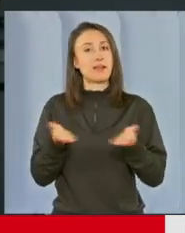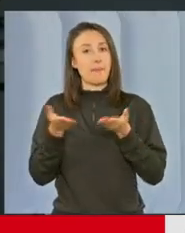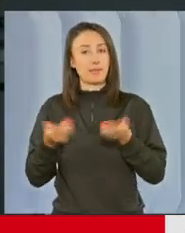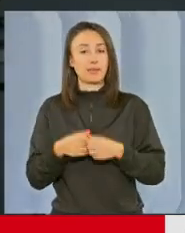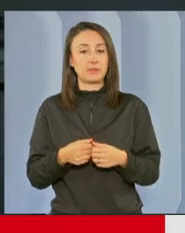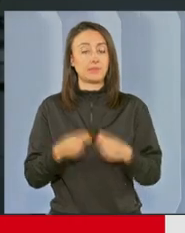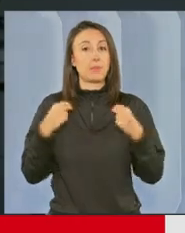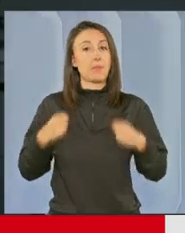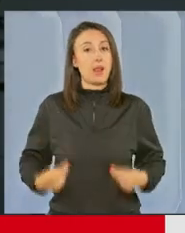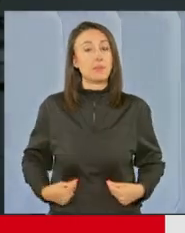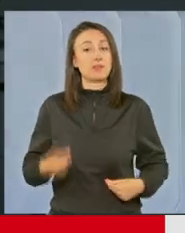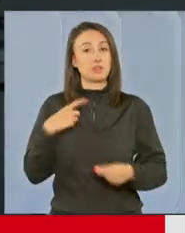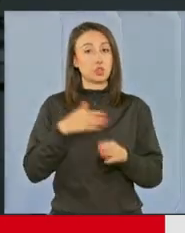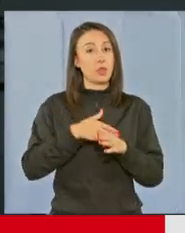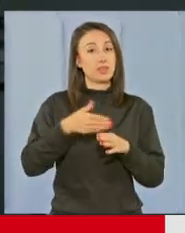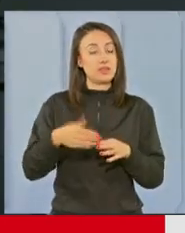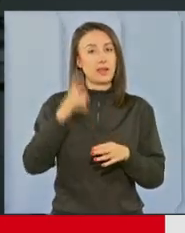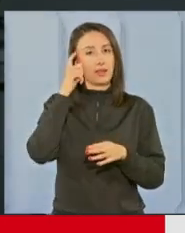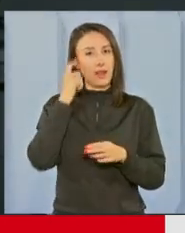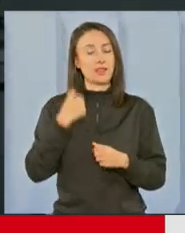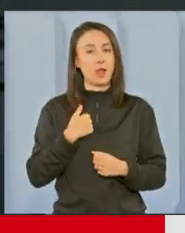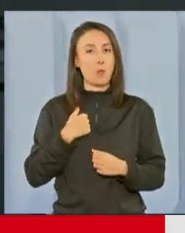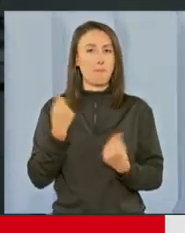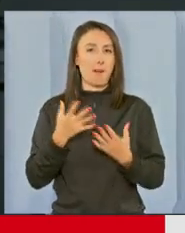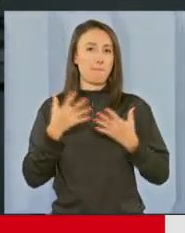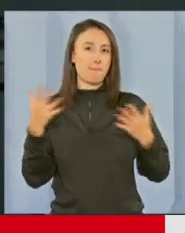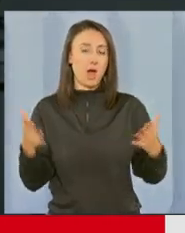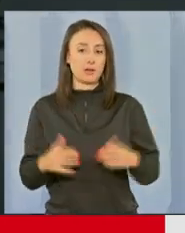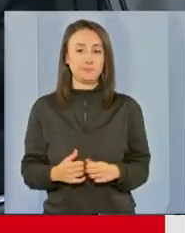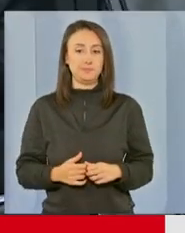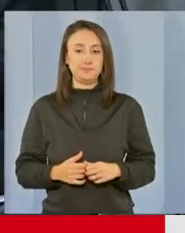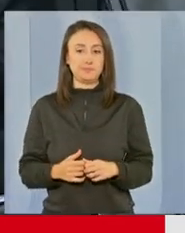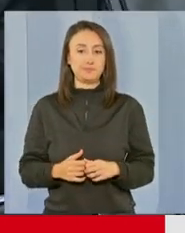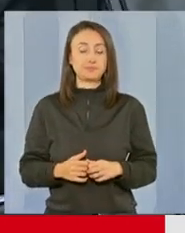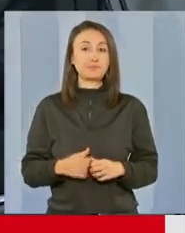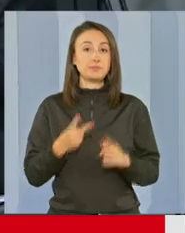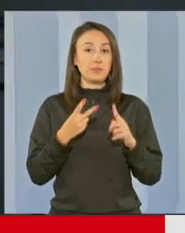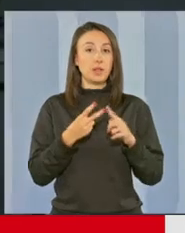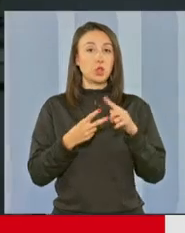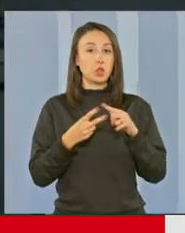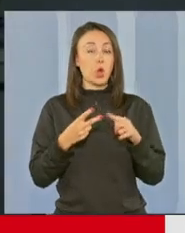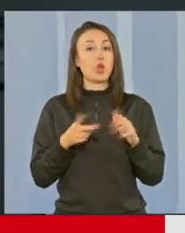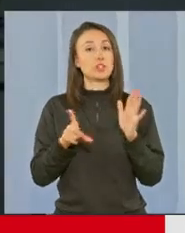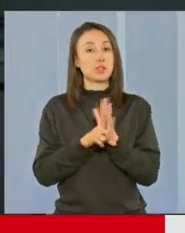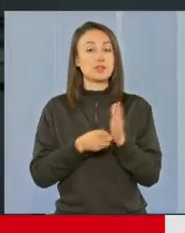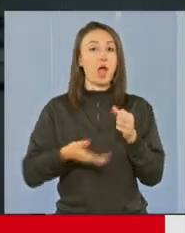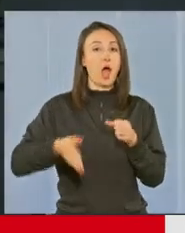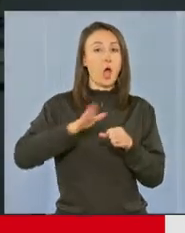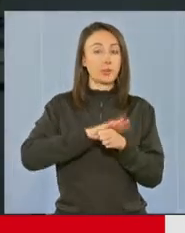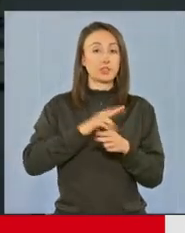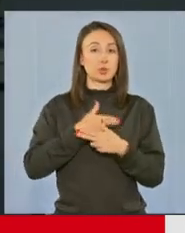fost o întârziere, cred eu, mult prea mare pe două tipuri de legislație. Acoperirea